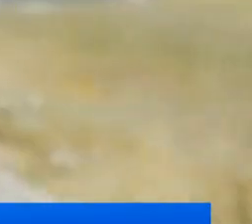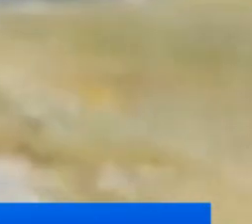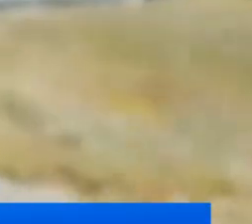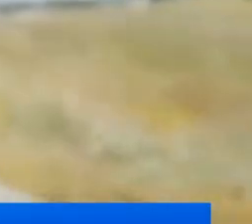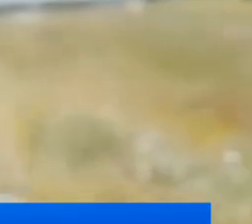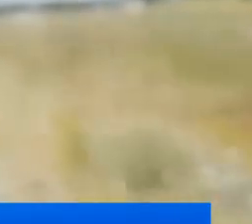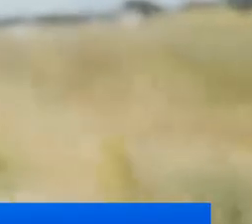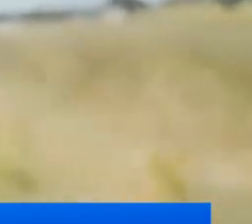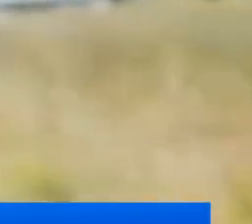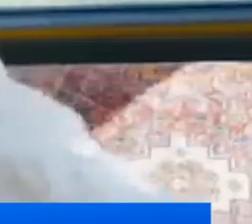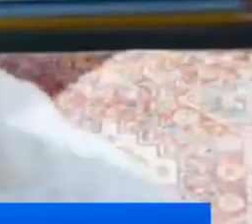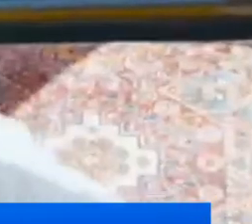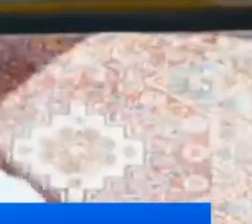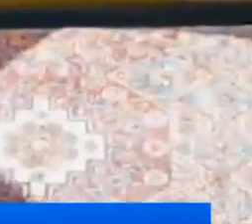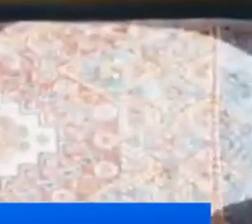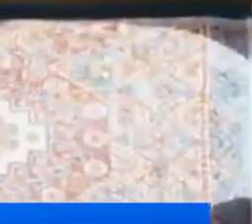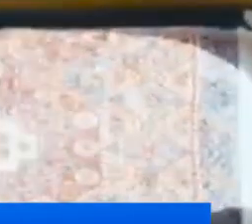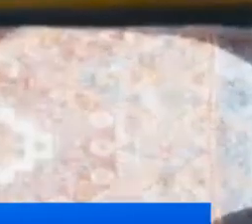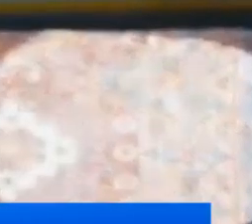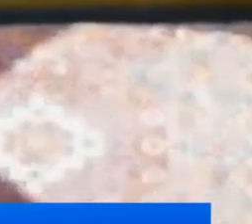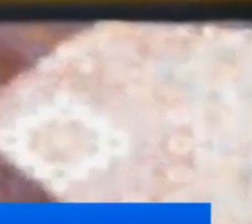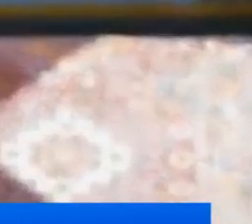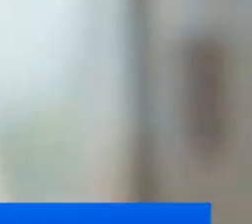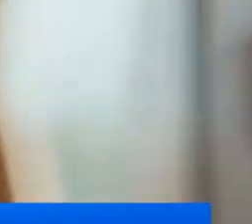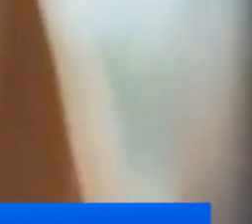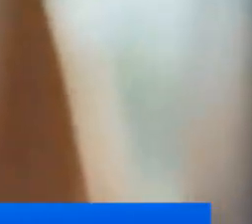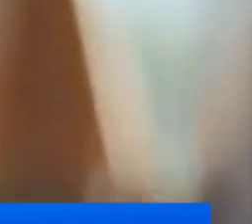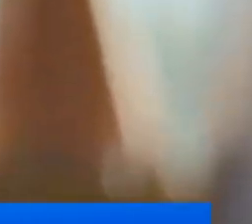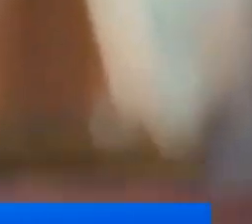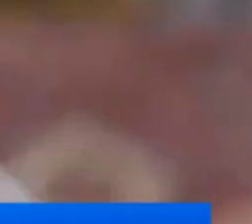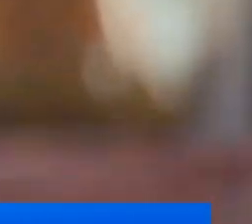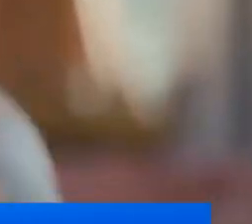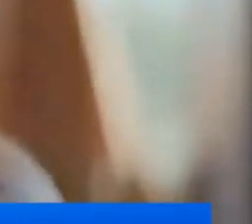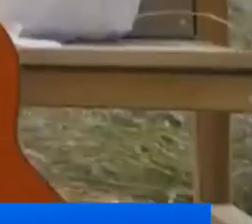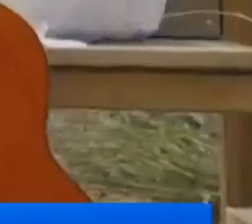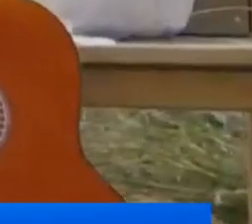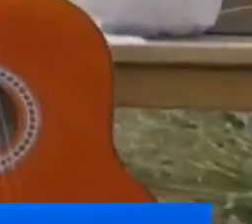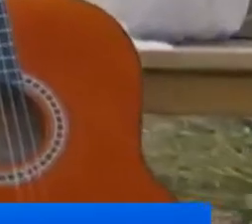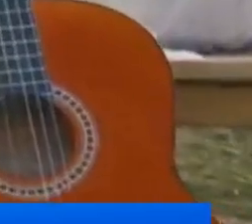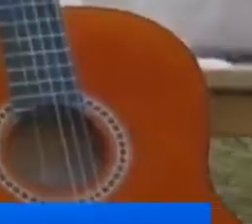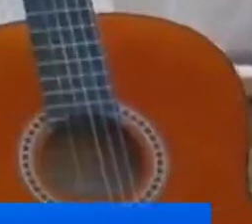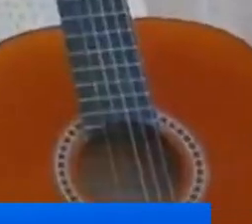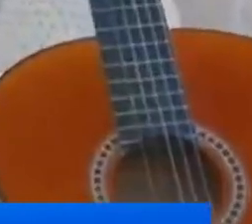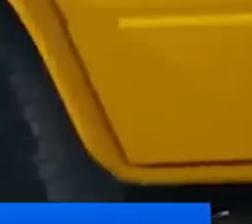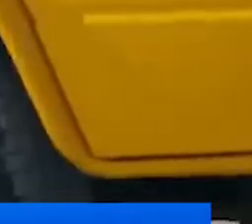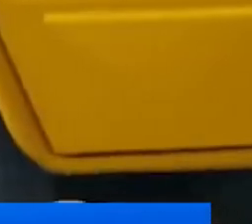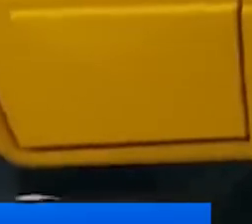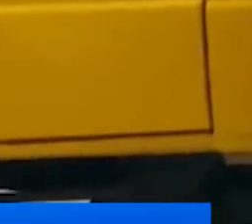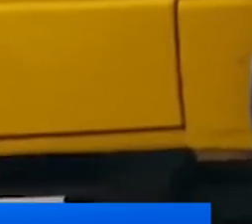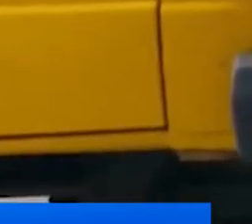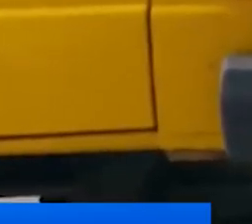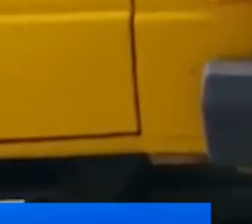sevgili huzurunda kabul ederse ne istersen kollarında